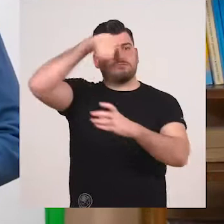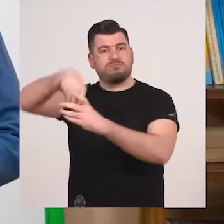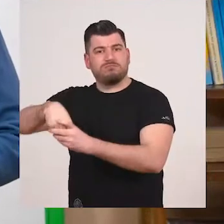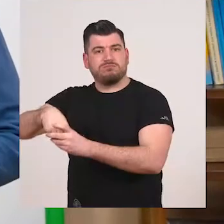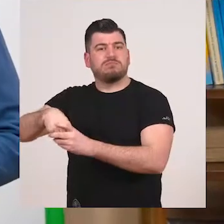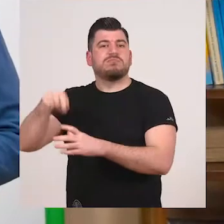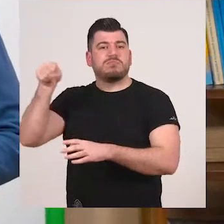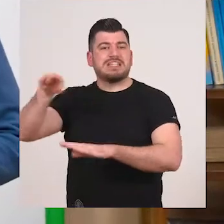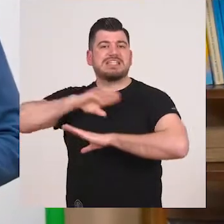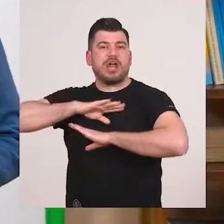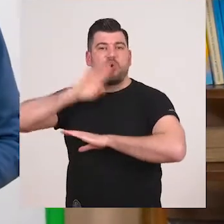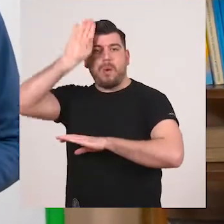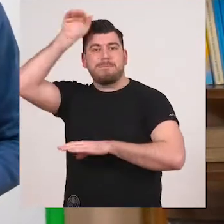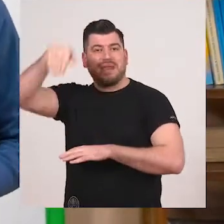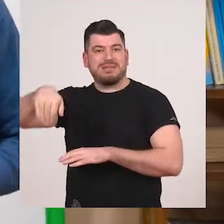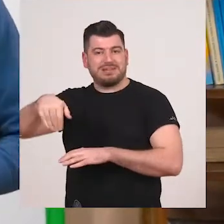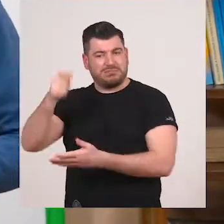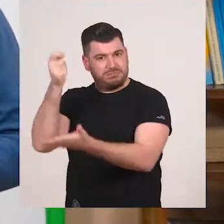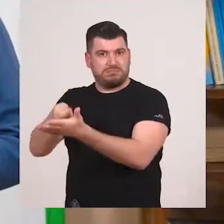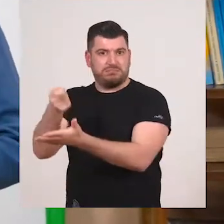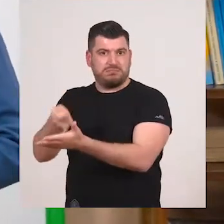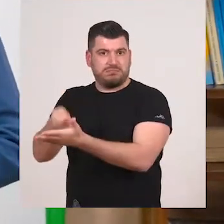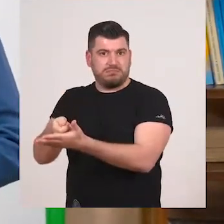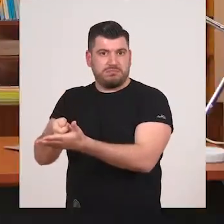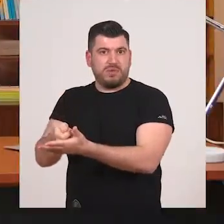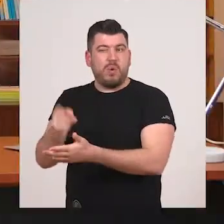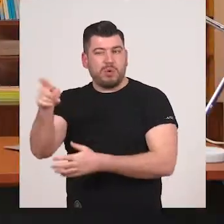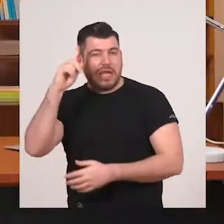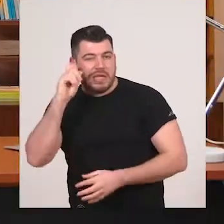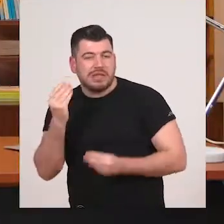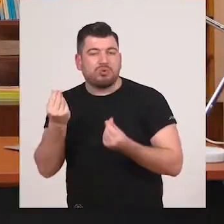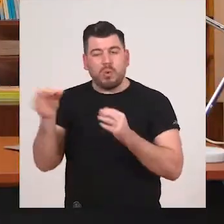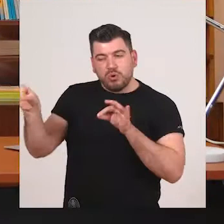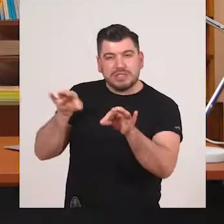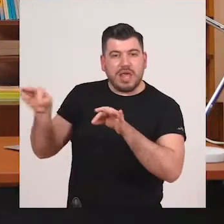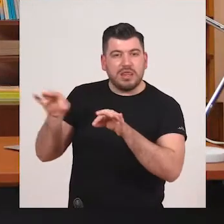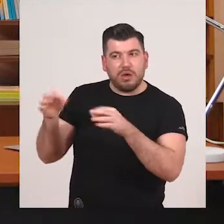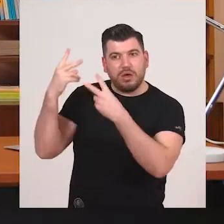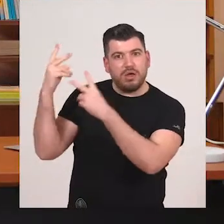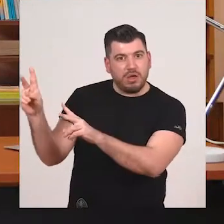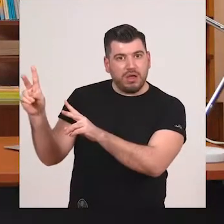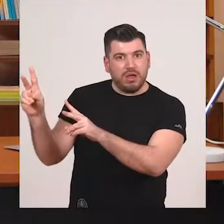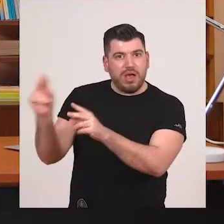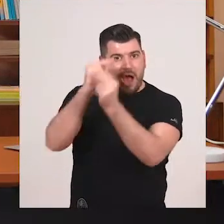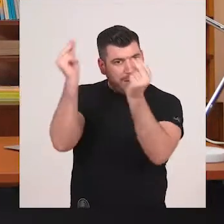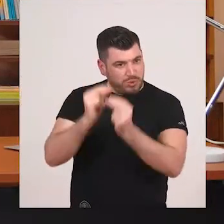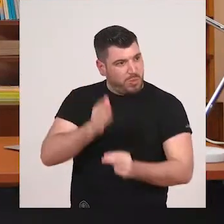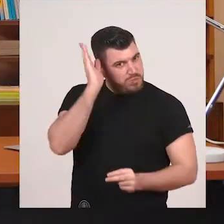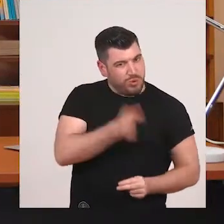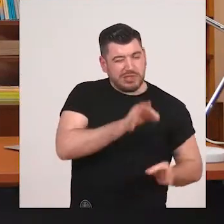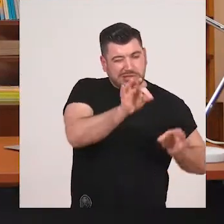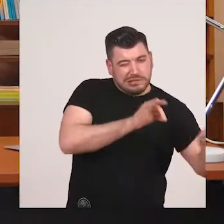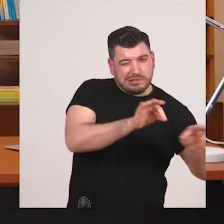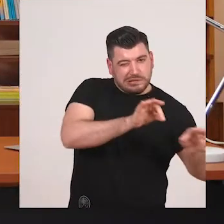Πέρσες. Οπότε γνώριζε την τακτική μάχης τους και μπορούσε να διαμορφώσει